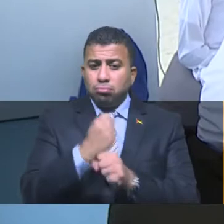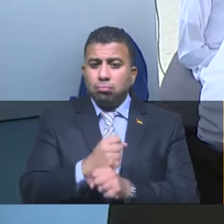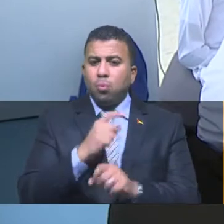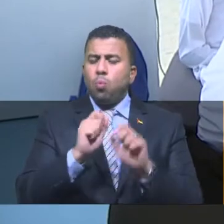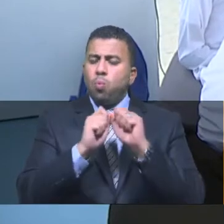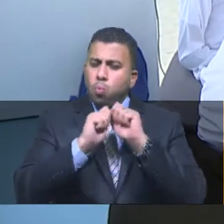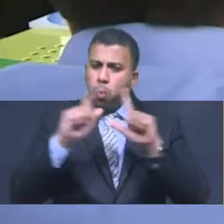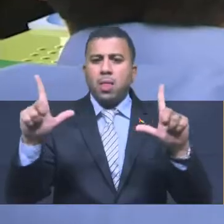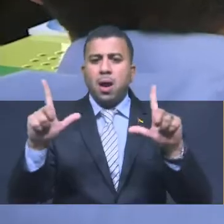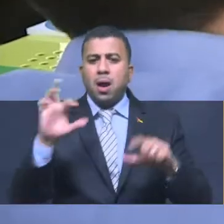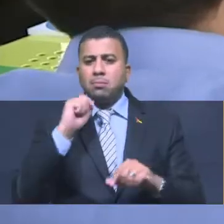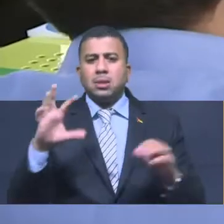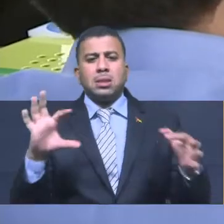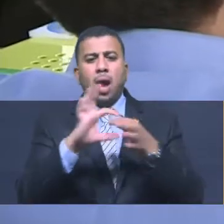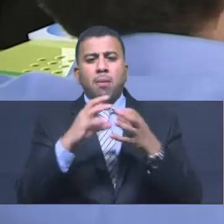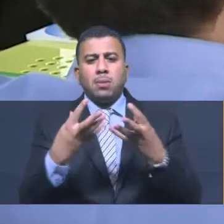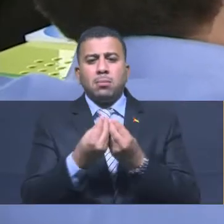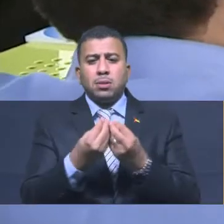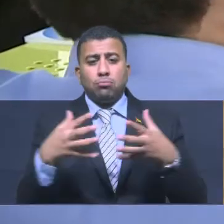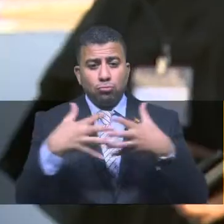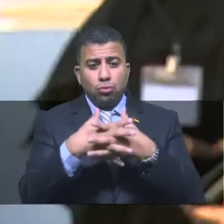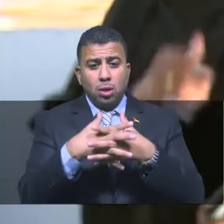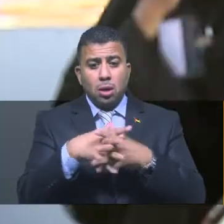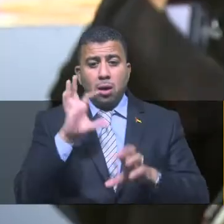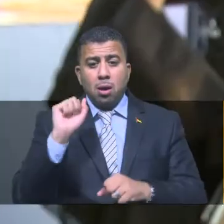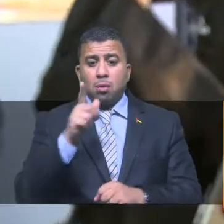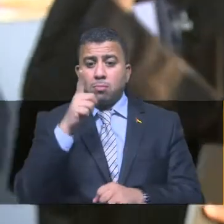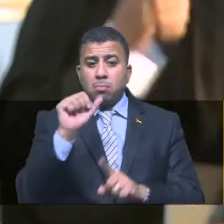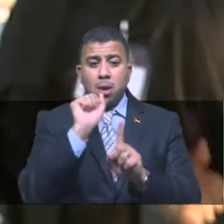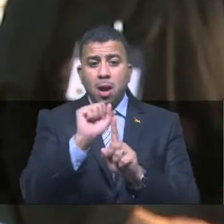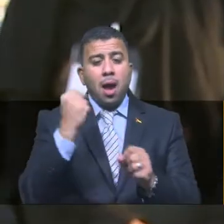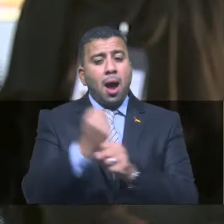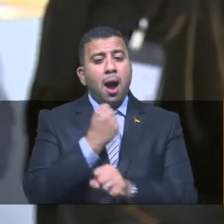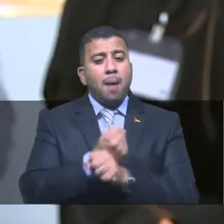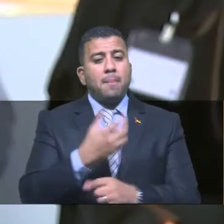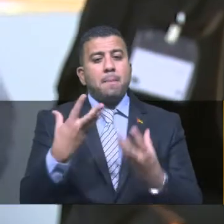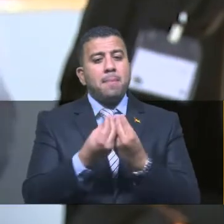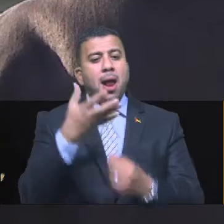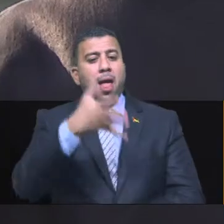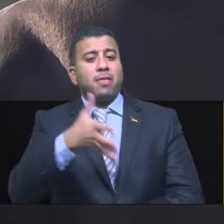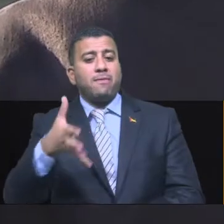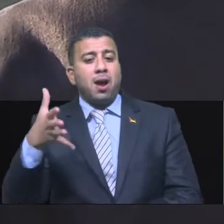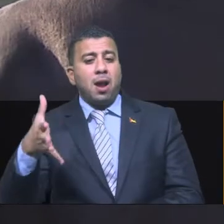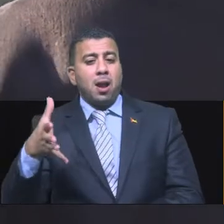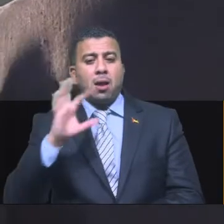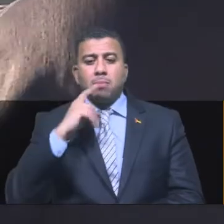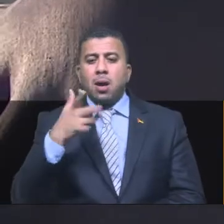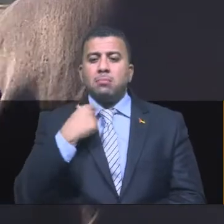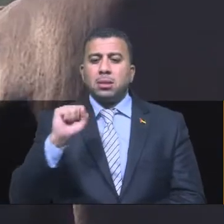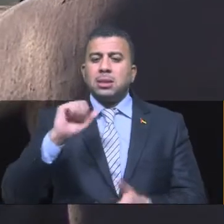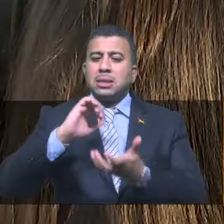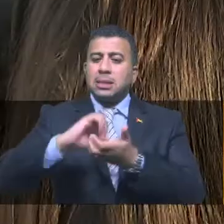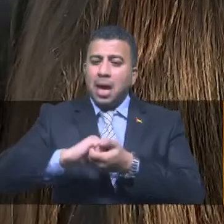الأمثل، وذلك بالتعاون مع شركاء ذوي العلاقة بمجال العمل مع الأطفال، سواء كانت جهات